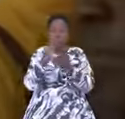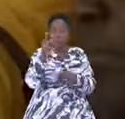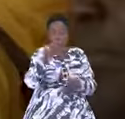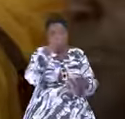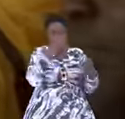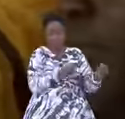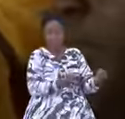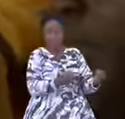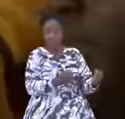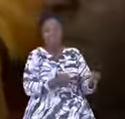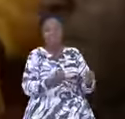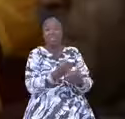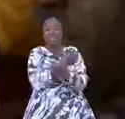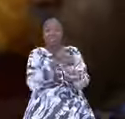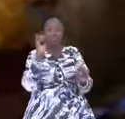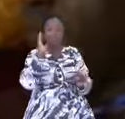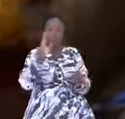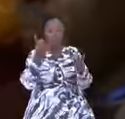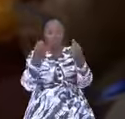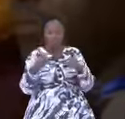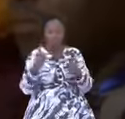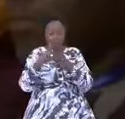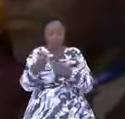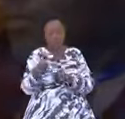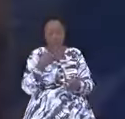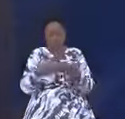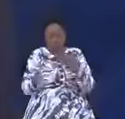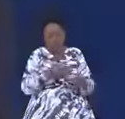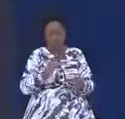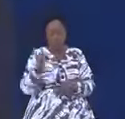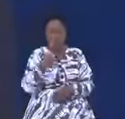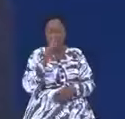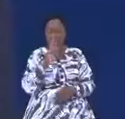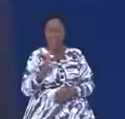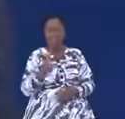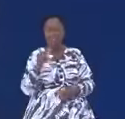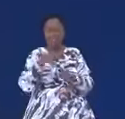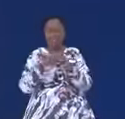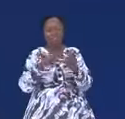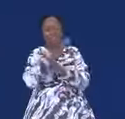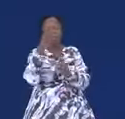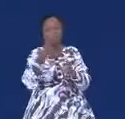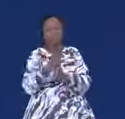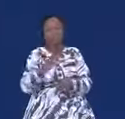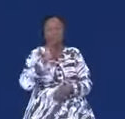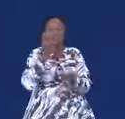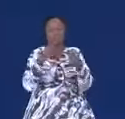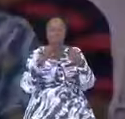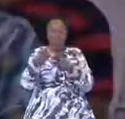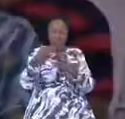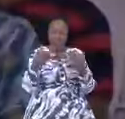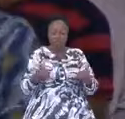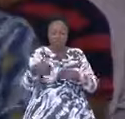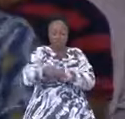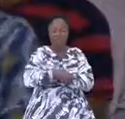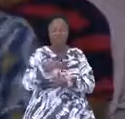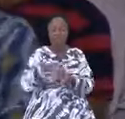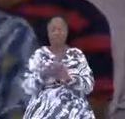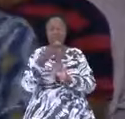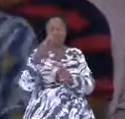parviendras alors pas touchés dans le monde ça te parviendra aujourd'hui où es tu